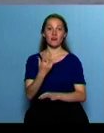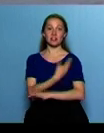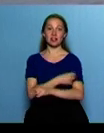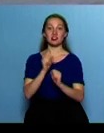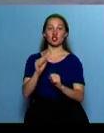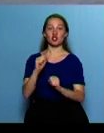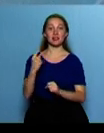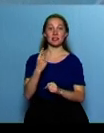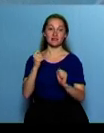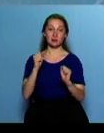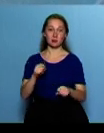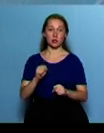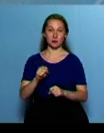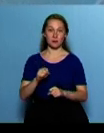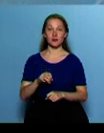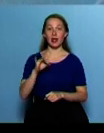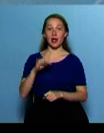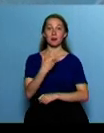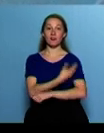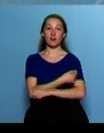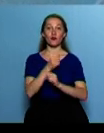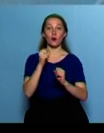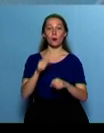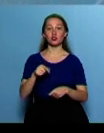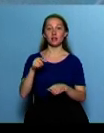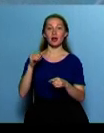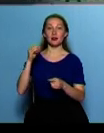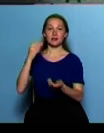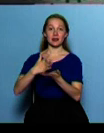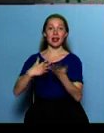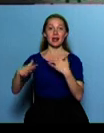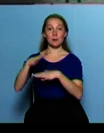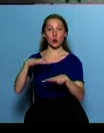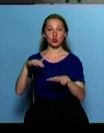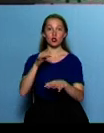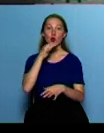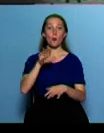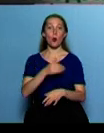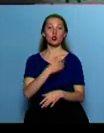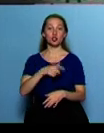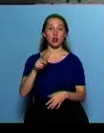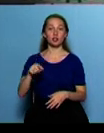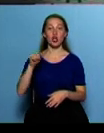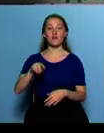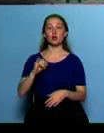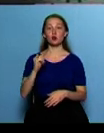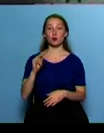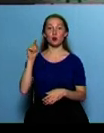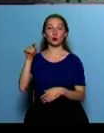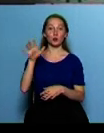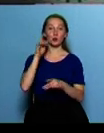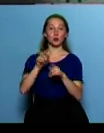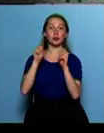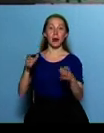себя. Поставить прививку от гриппа между делом, прогуливаясь по центральной площади Ижевска, сможет любой желающий. Уже в эту субботу там развернется